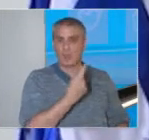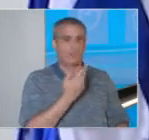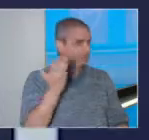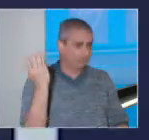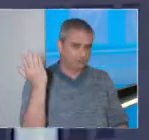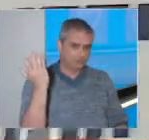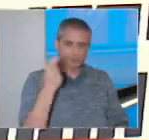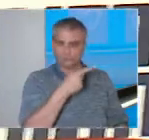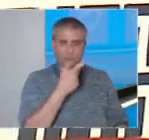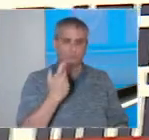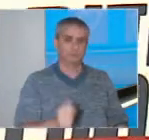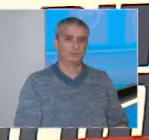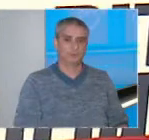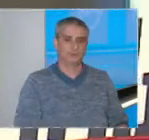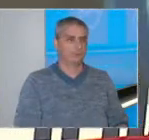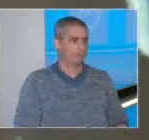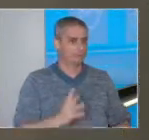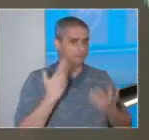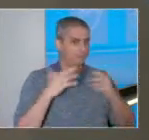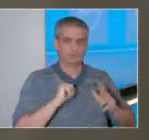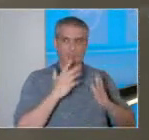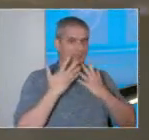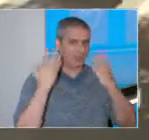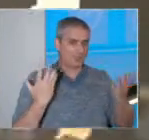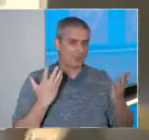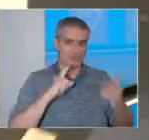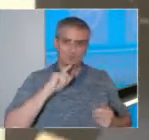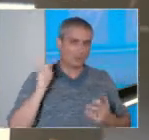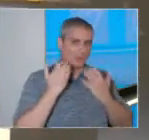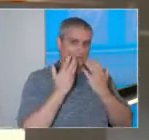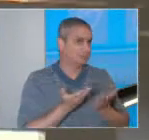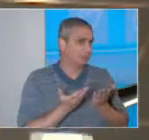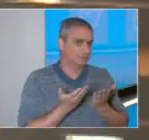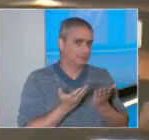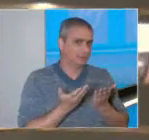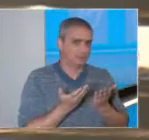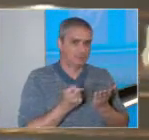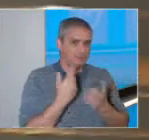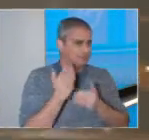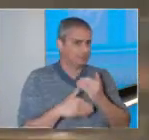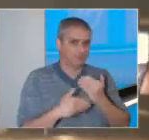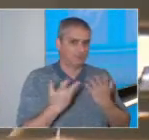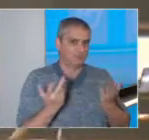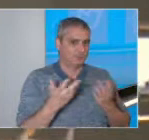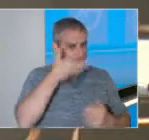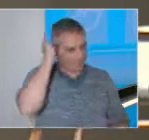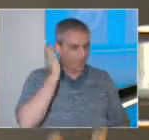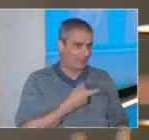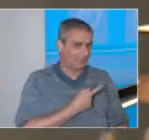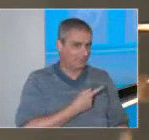שהוא קנגר. תראה, יניר, המפסיד הגדול מכל הסיפור הזה הוא בסופו של דבר יאיר